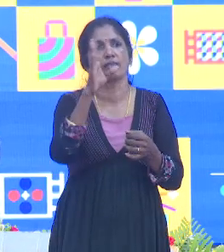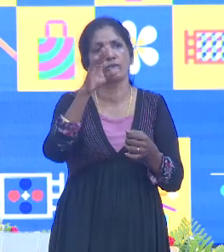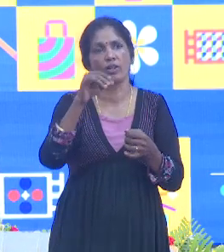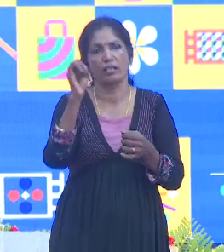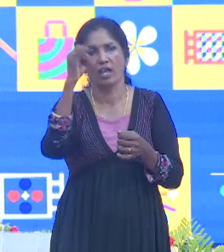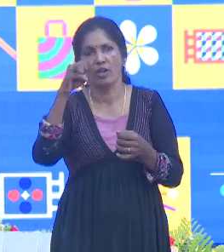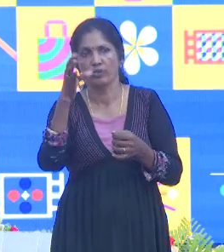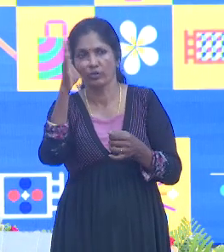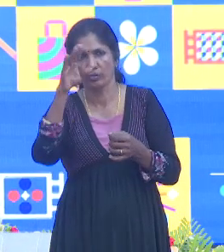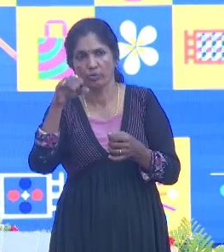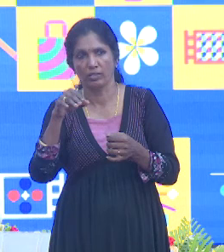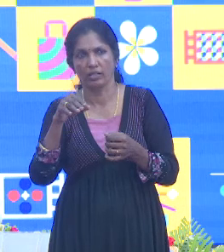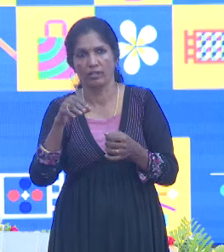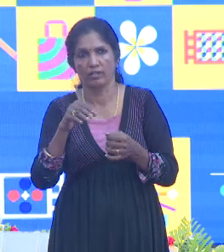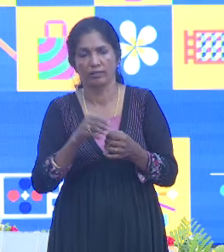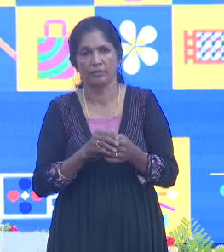1969